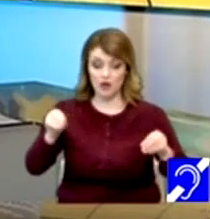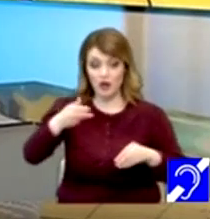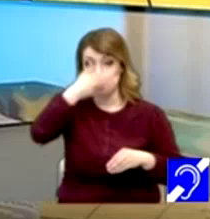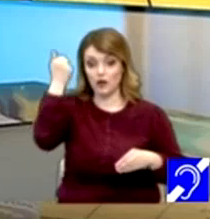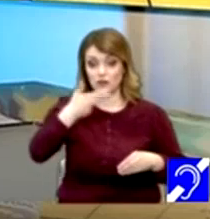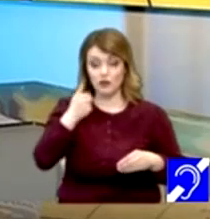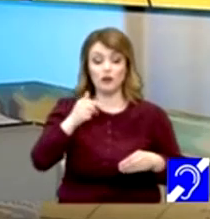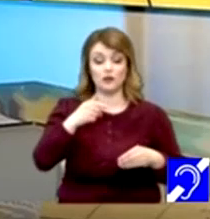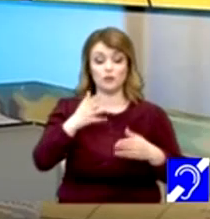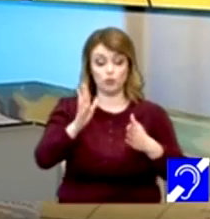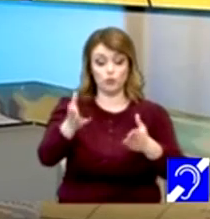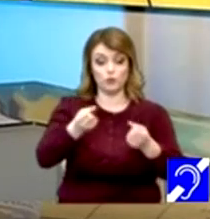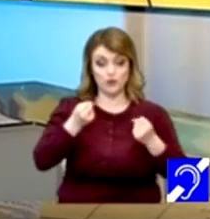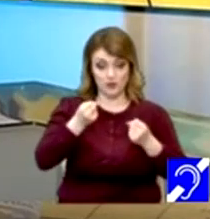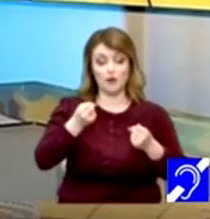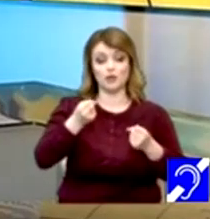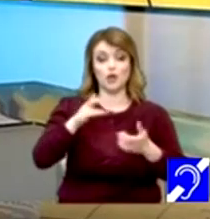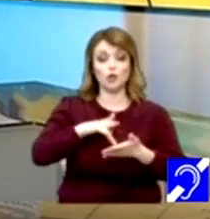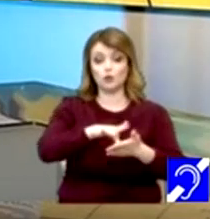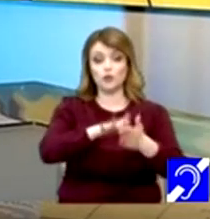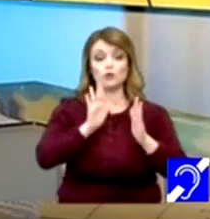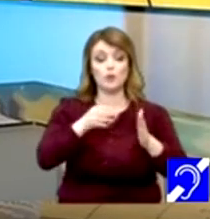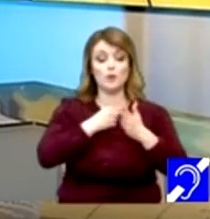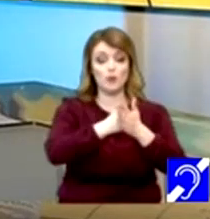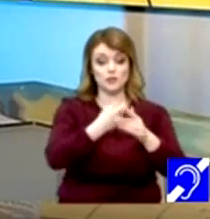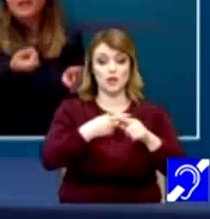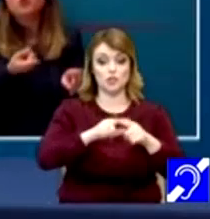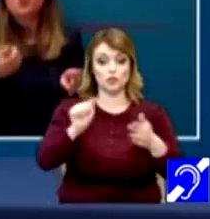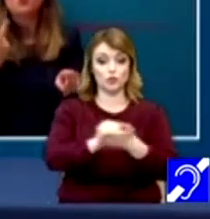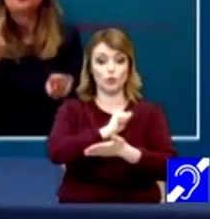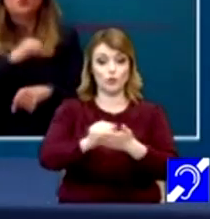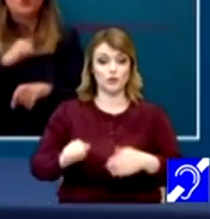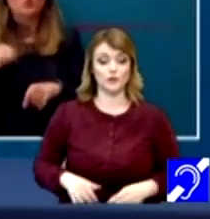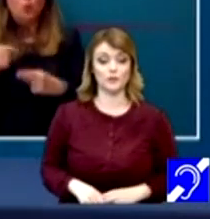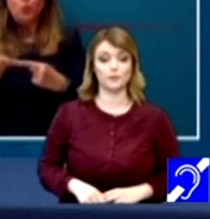primi turiști în această vară pe baza acestui document.